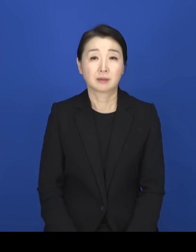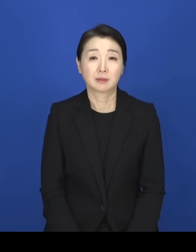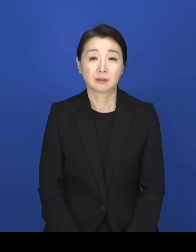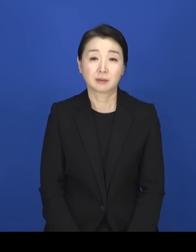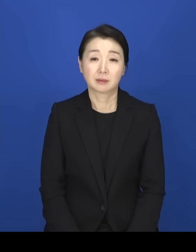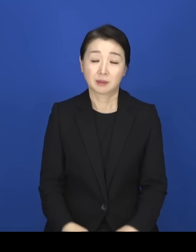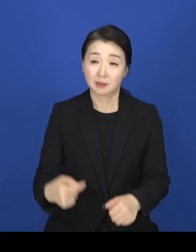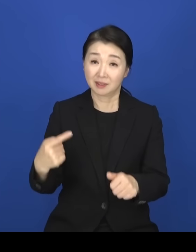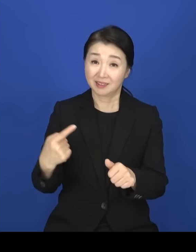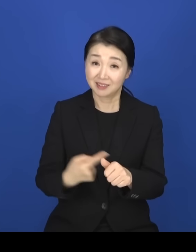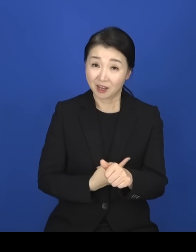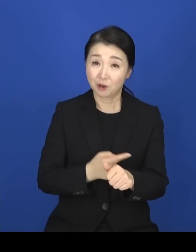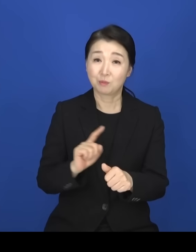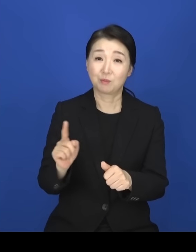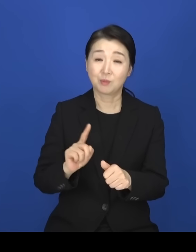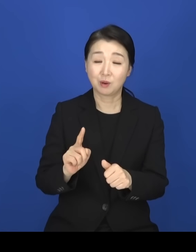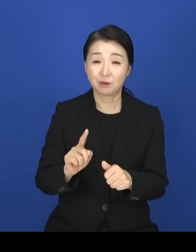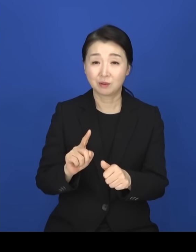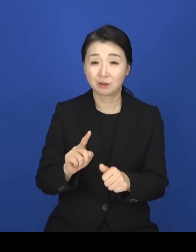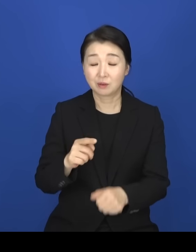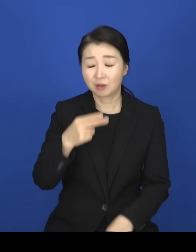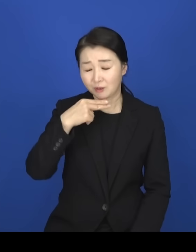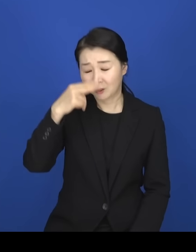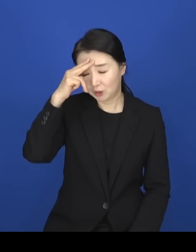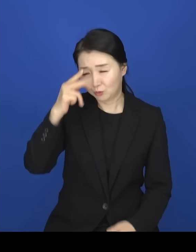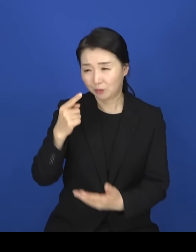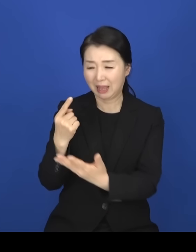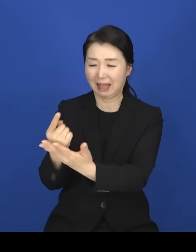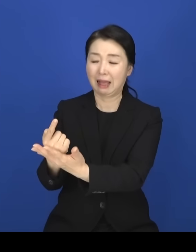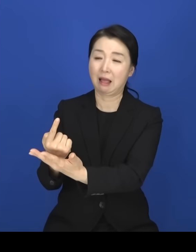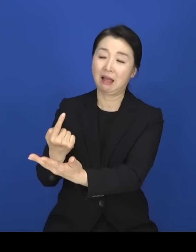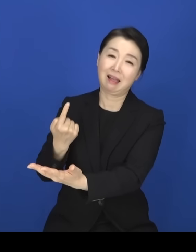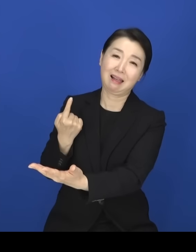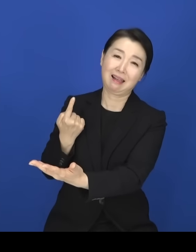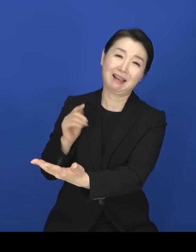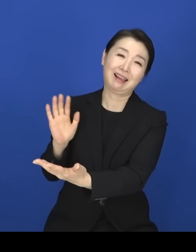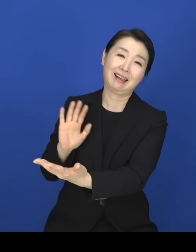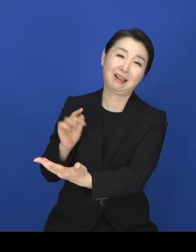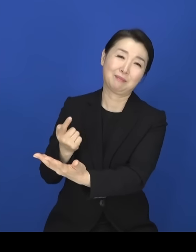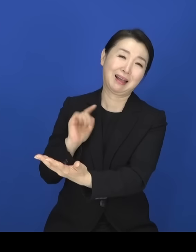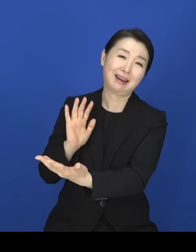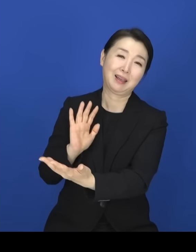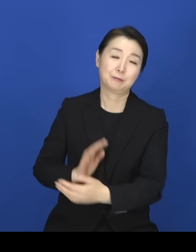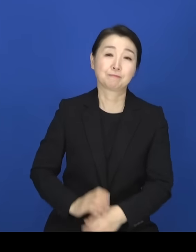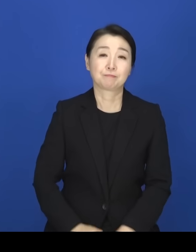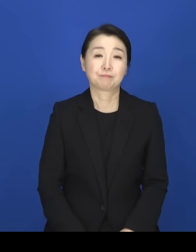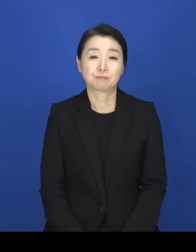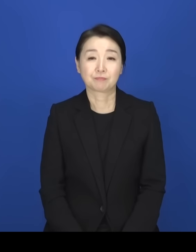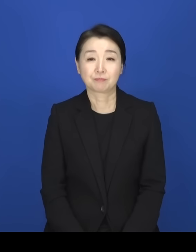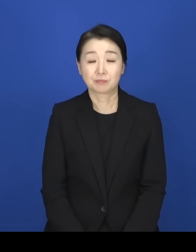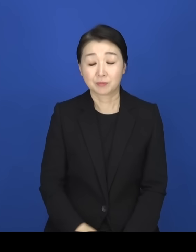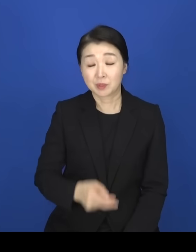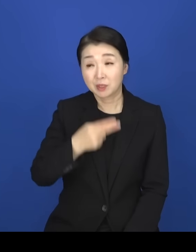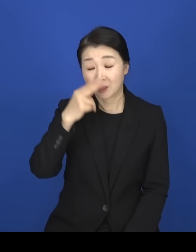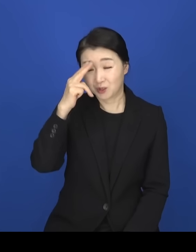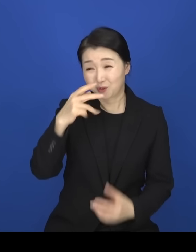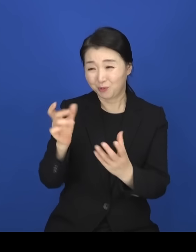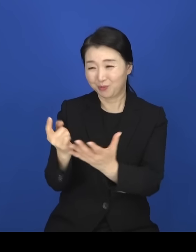그러면서 자연스럽게 멀어진 게 있죠. 술자리하고 자연스럽게 멀어지고 그리고 이제 술자리에 갔을